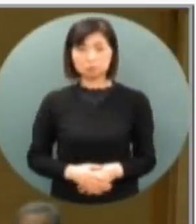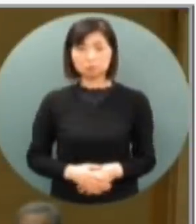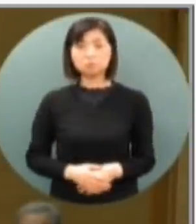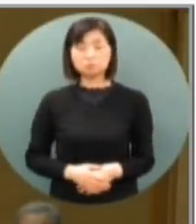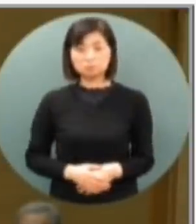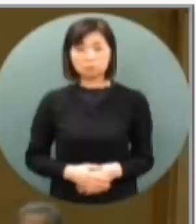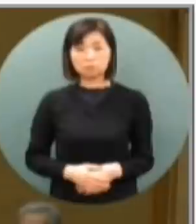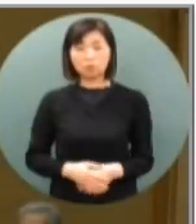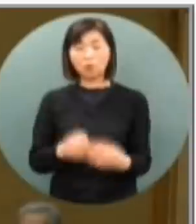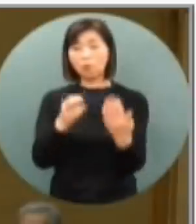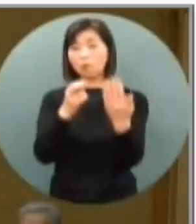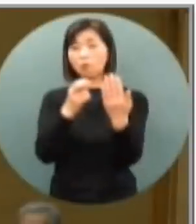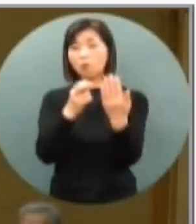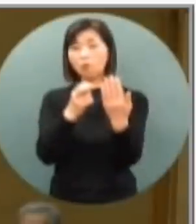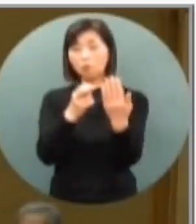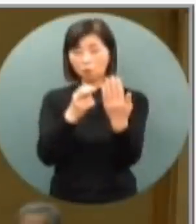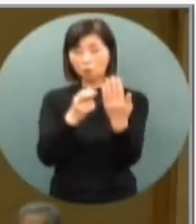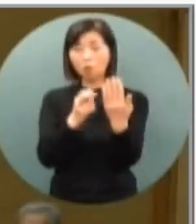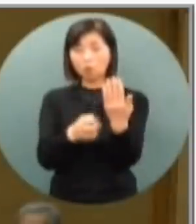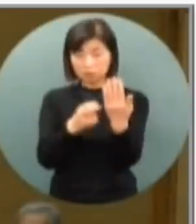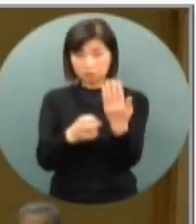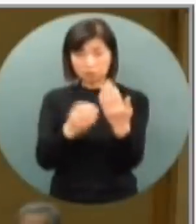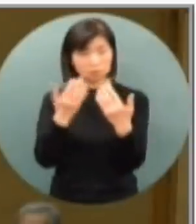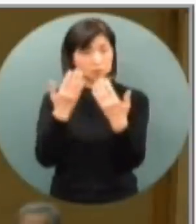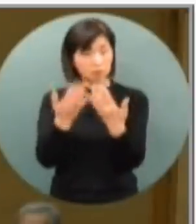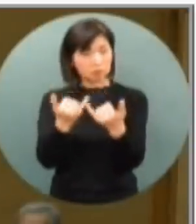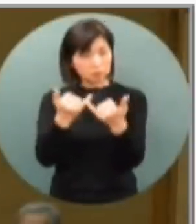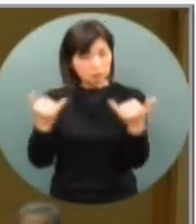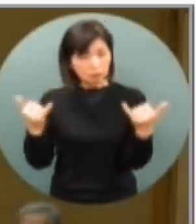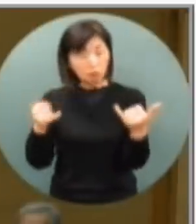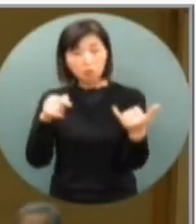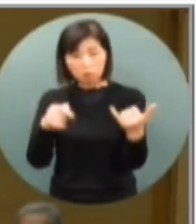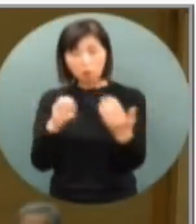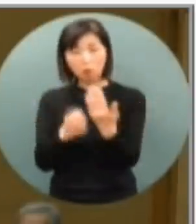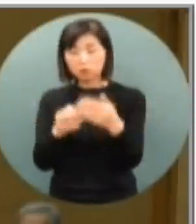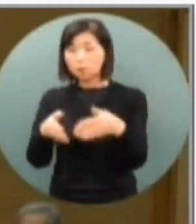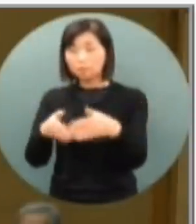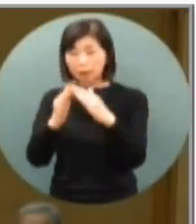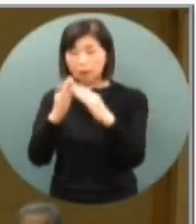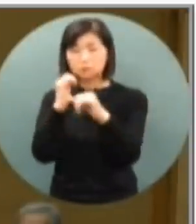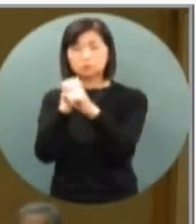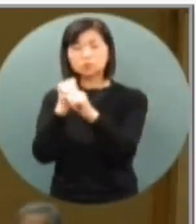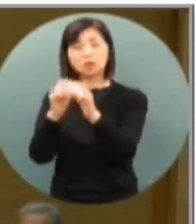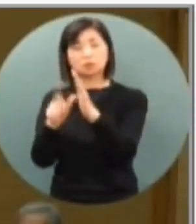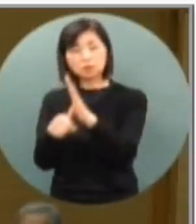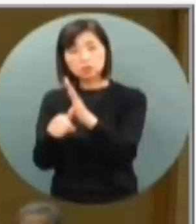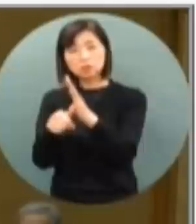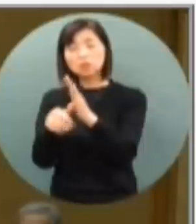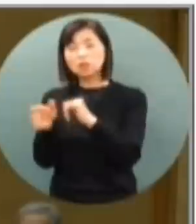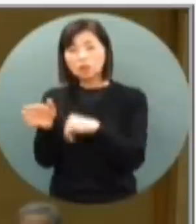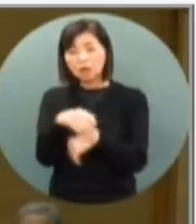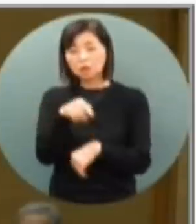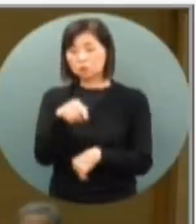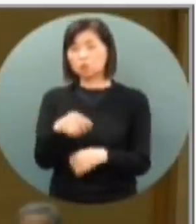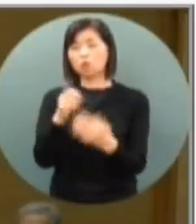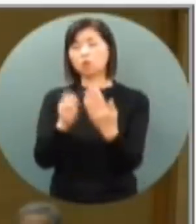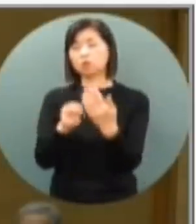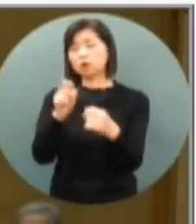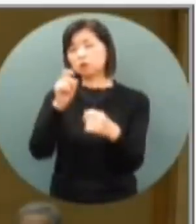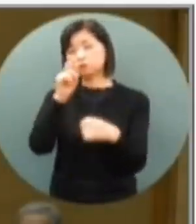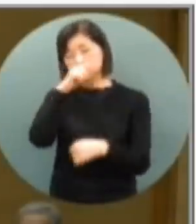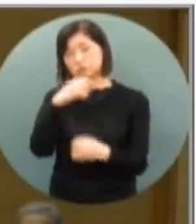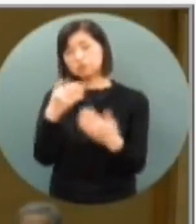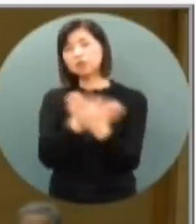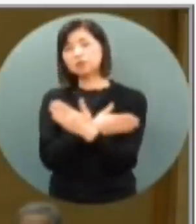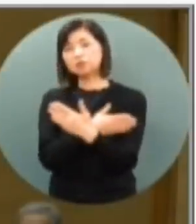作った段階でもその法律は古くなっているっていうふうなことを言われる方もおられるわけでありまして、や